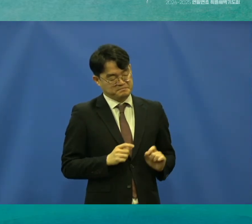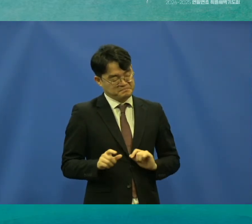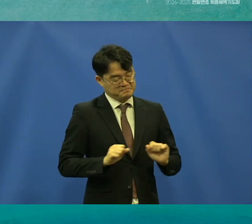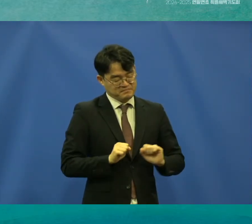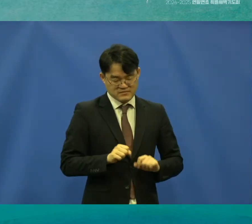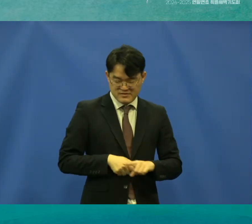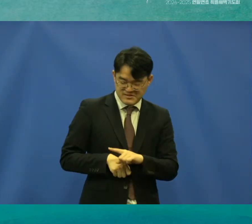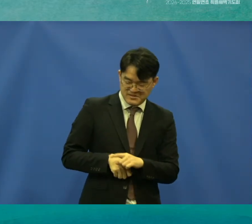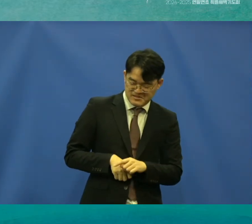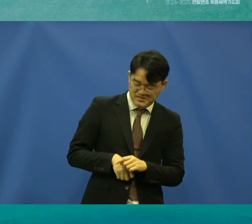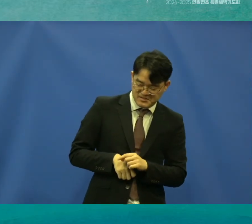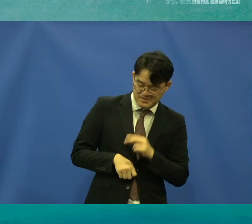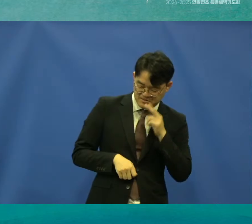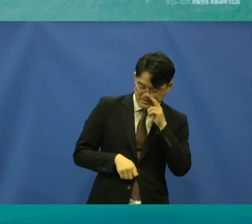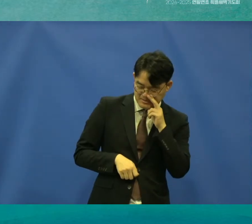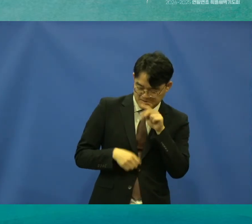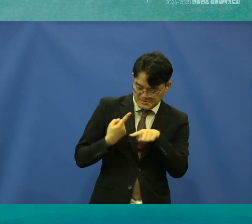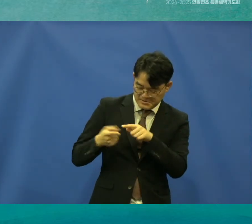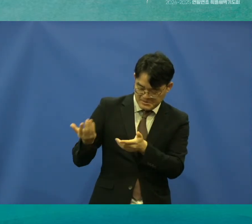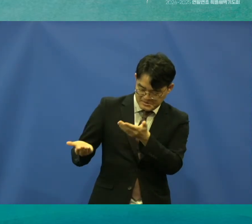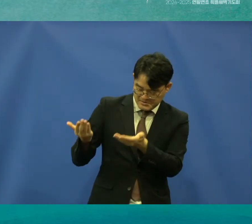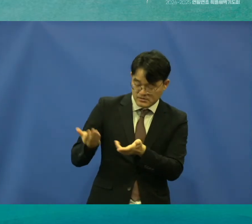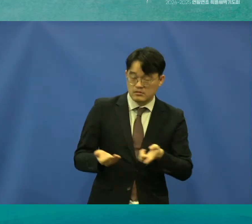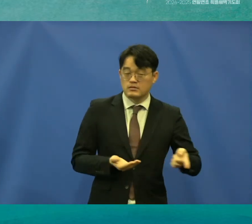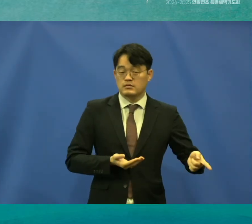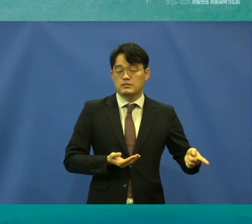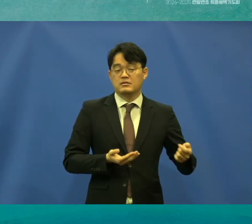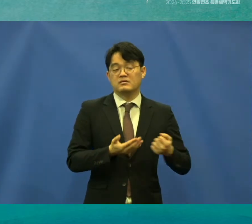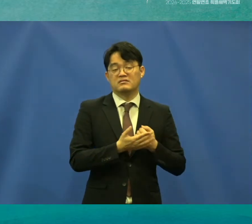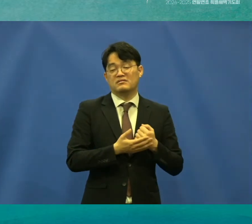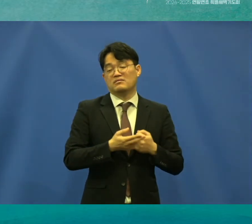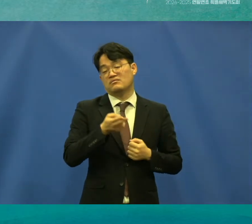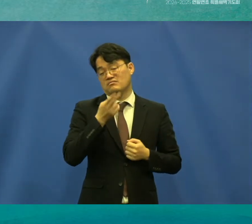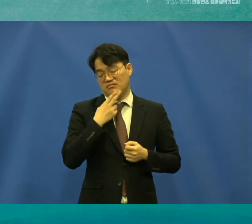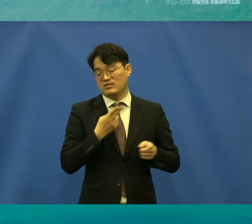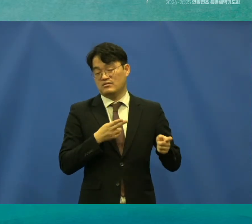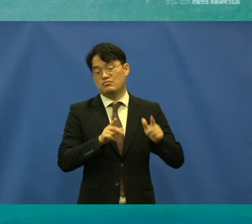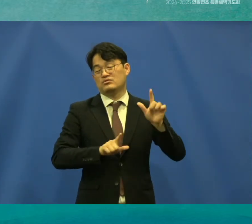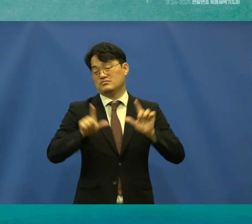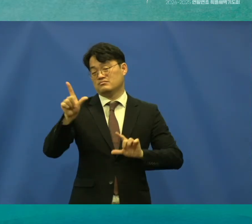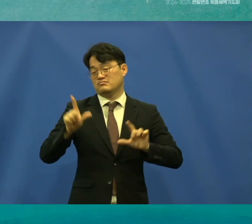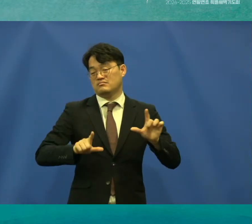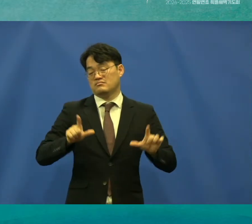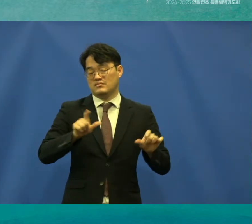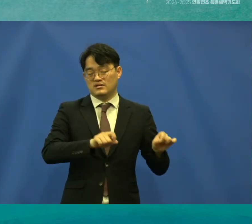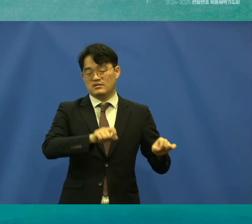은혜가 있어요. 얼마나 요나가 시크한 사람이에요, 여러분.